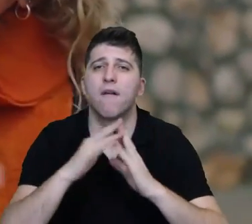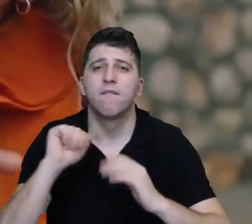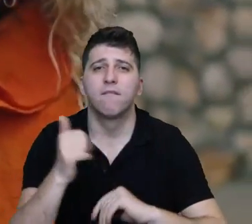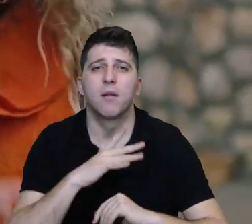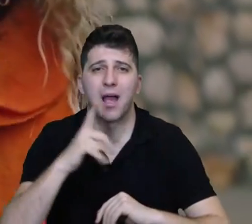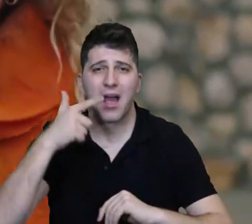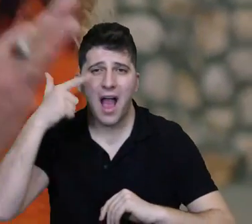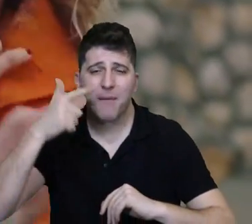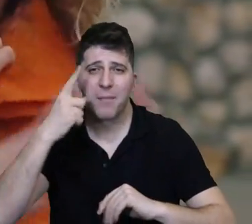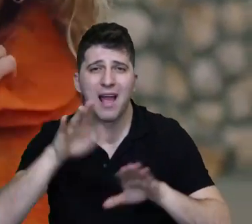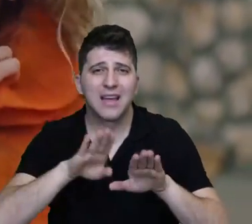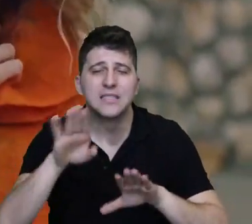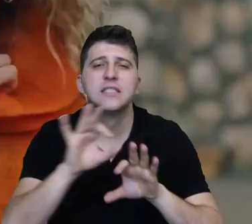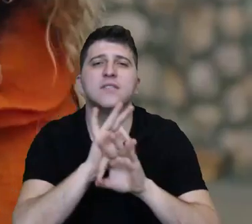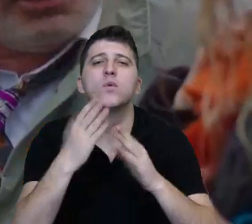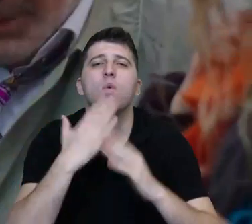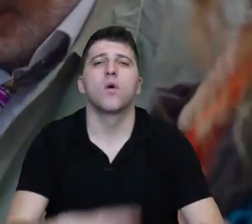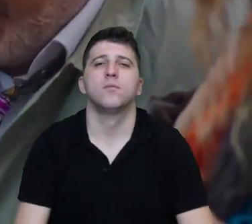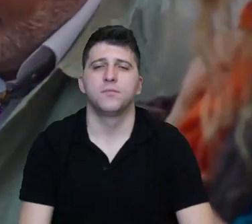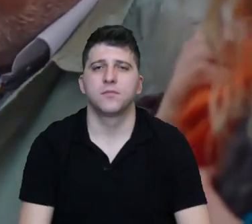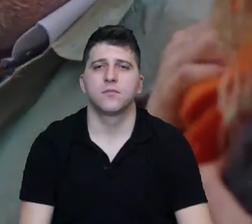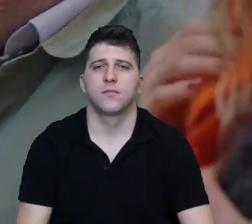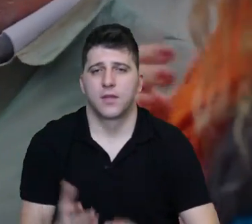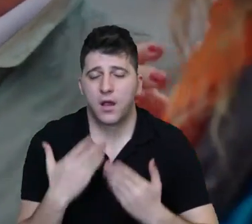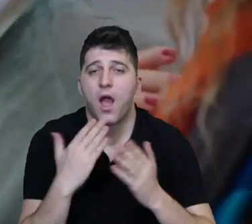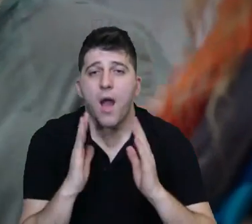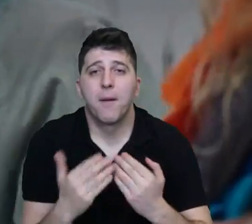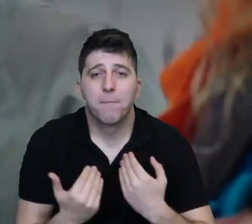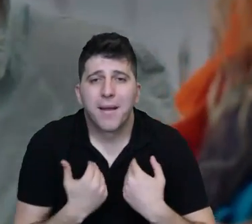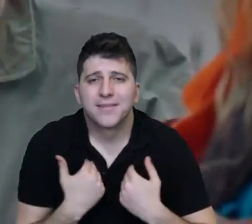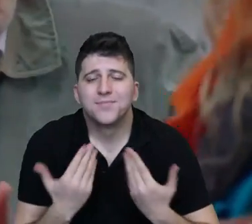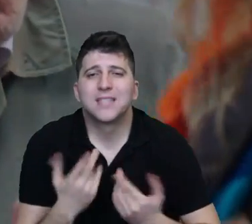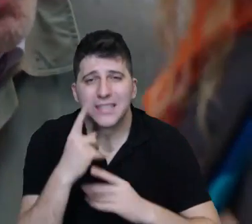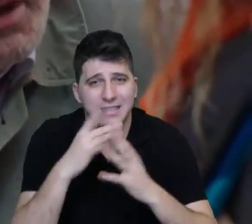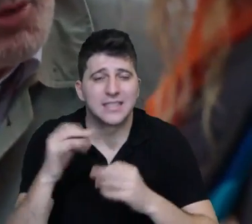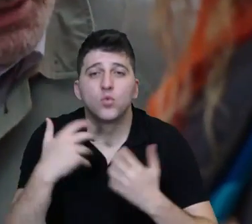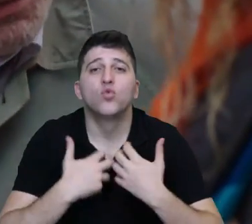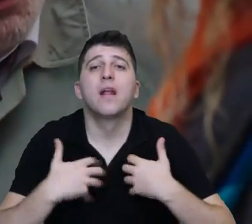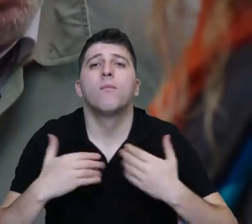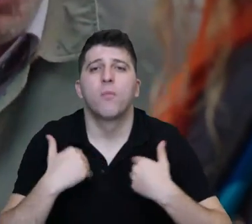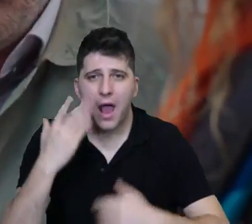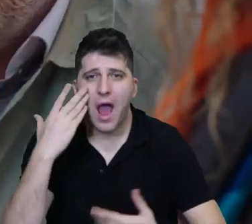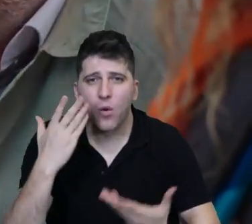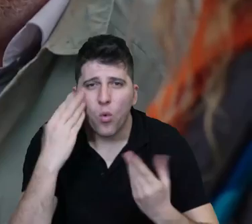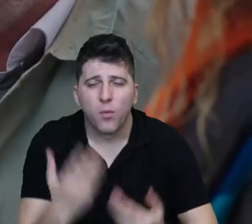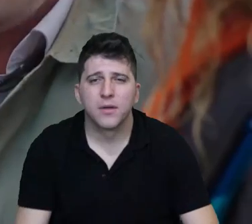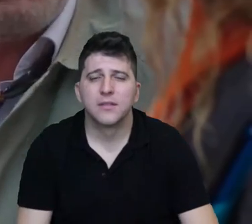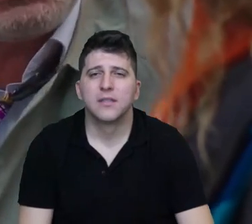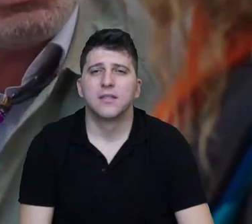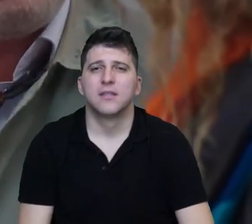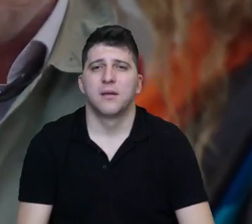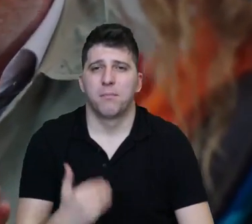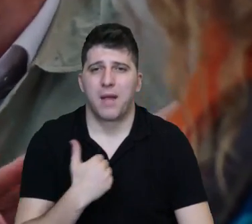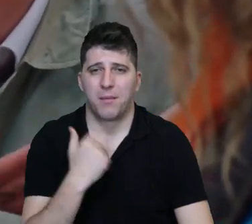tane kameracı, ışıkçı daha ayak basmış değil ya. Vallahi. Ama ben şey yapamıyorum, insanlara pek güvenemiyorum, anlatabiliyor muyum? Yani bana